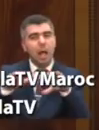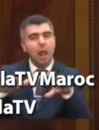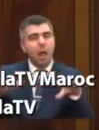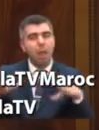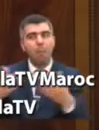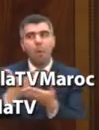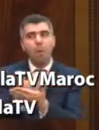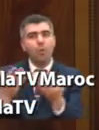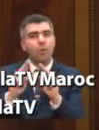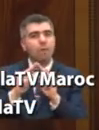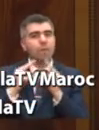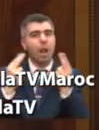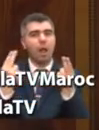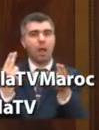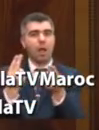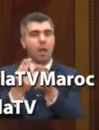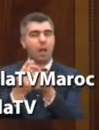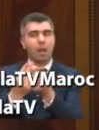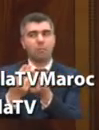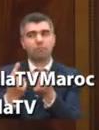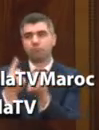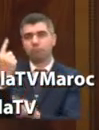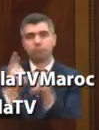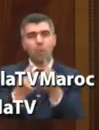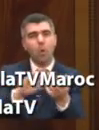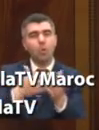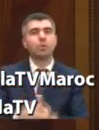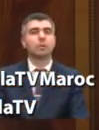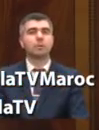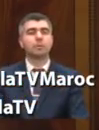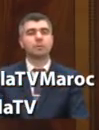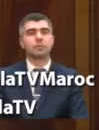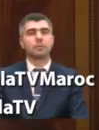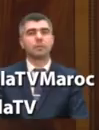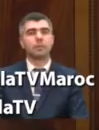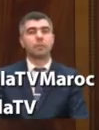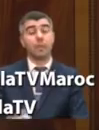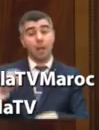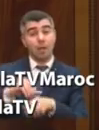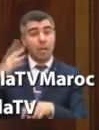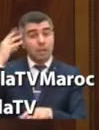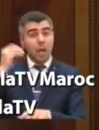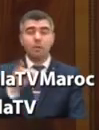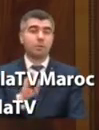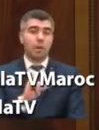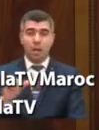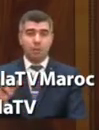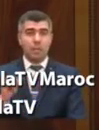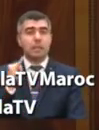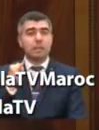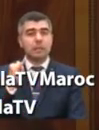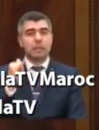والحضاري والعقائدي بين الديانات السماوية الثلاث. ولا يفوتني أيضا أن أذكر بالمواقف